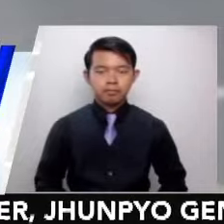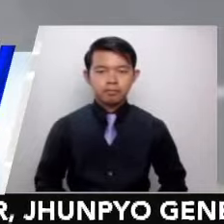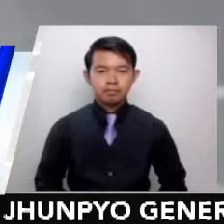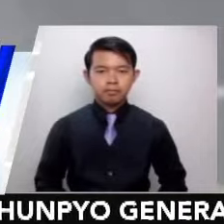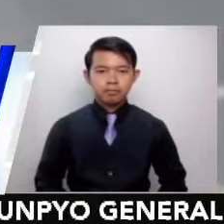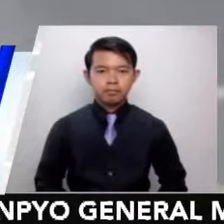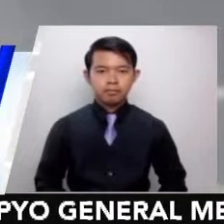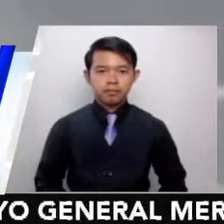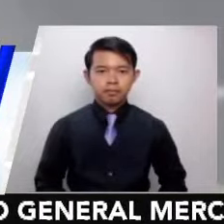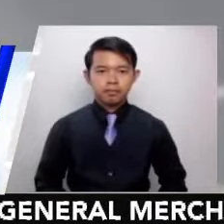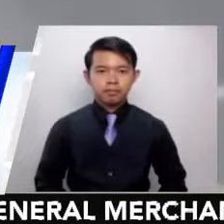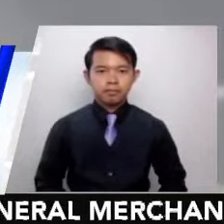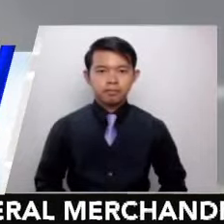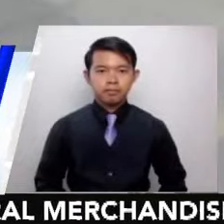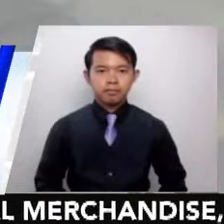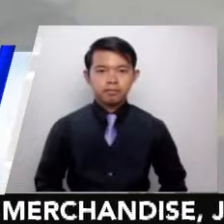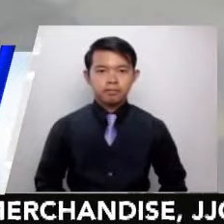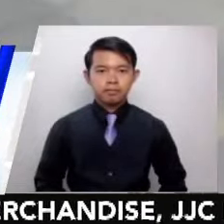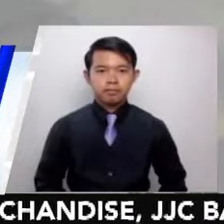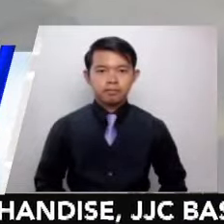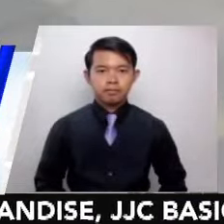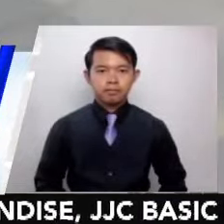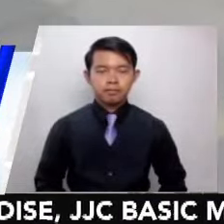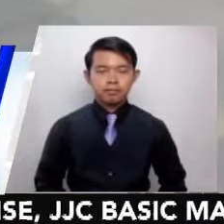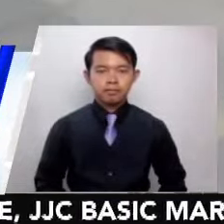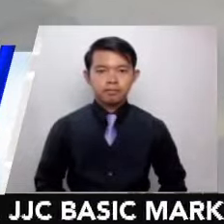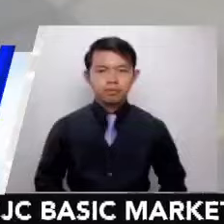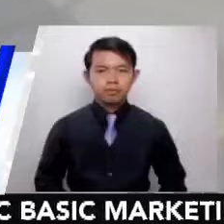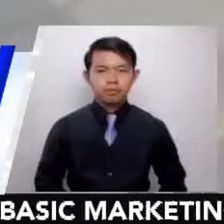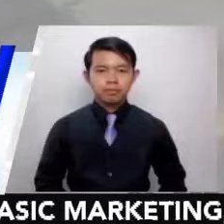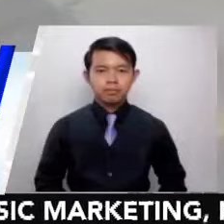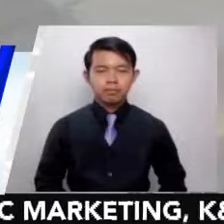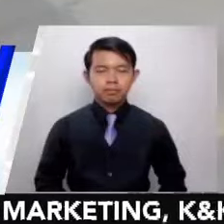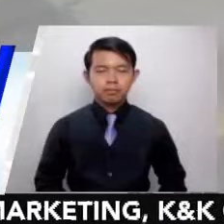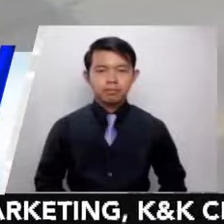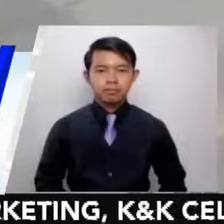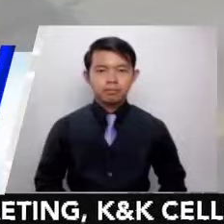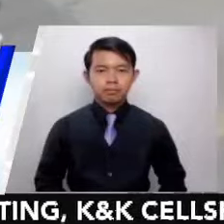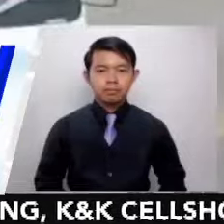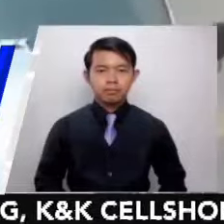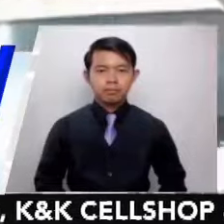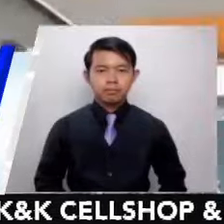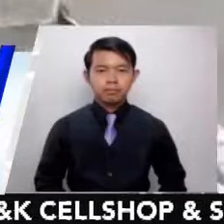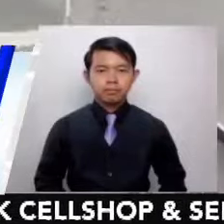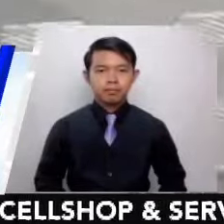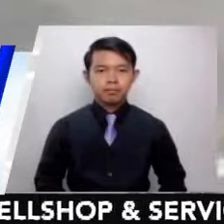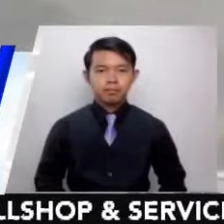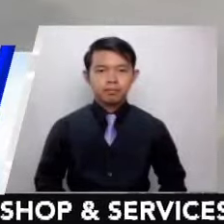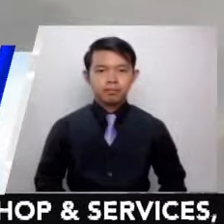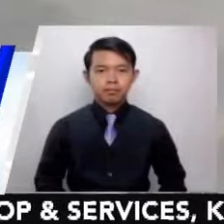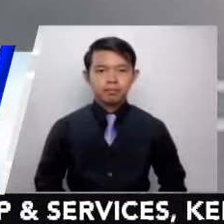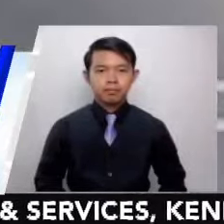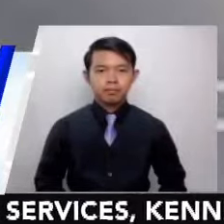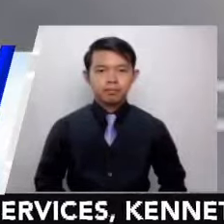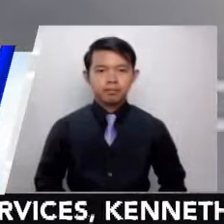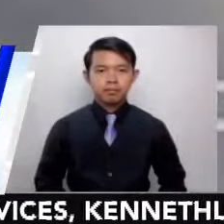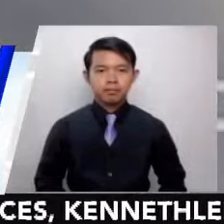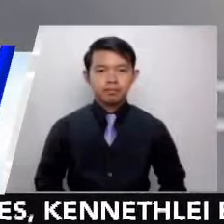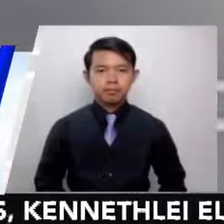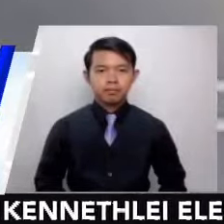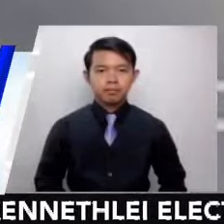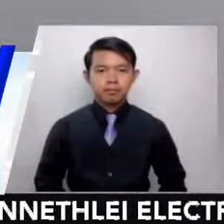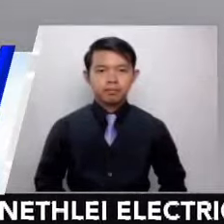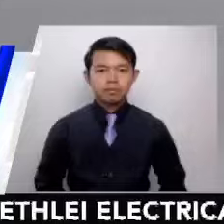sa ospital para ipa-check up. Lumalabas na depektibo na ang makina ng multicab. Ligtas ang tatlong sakay ng